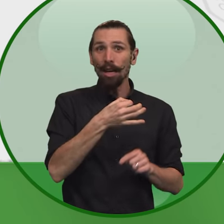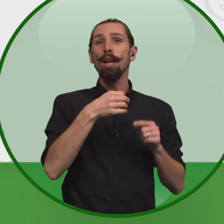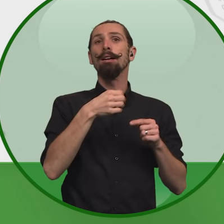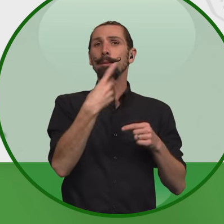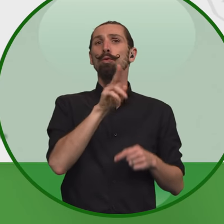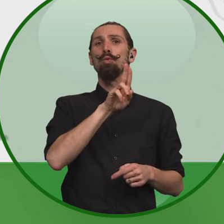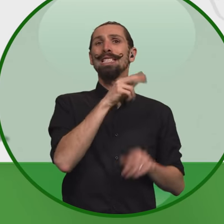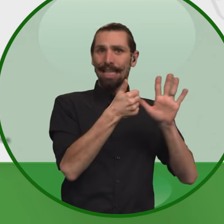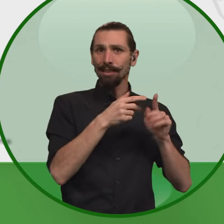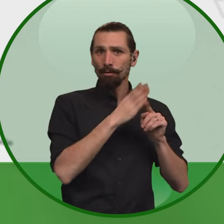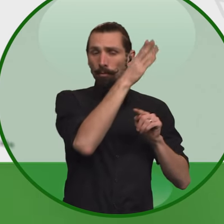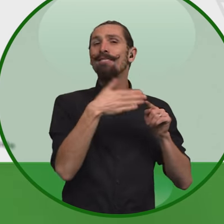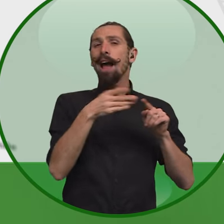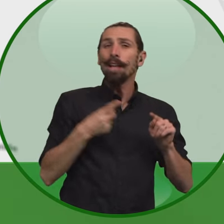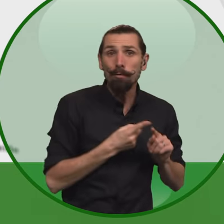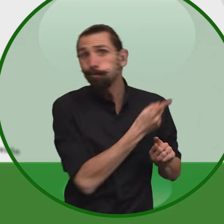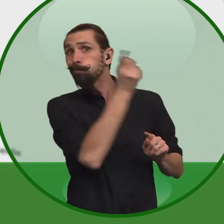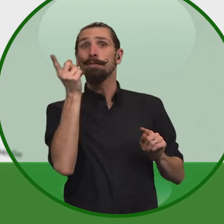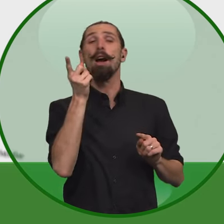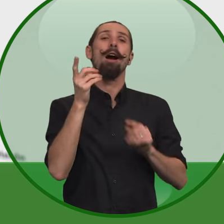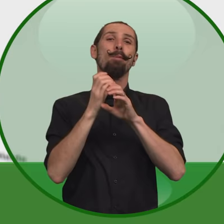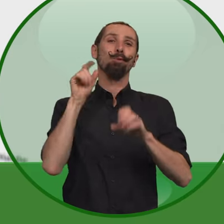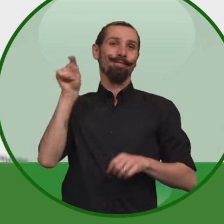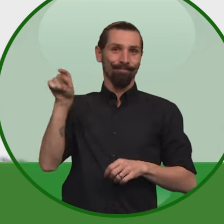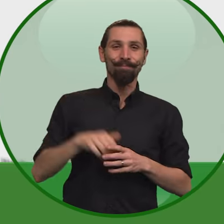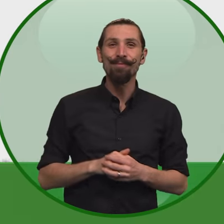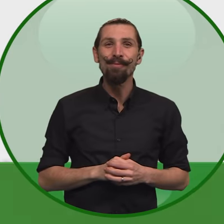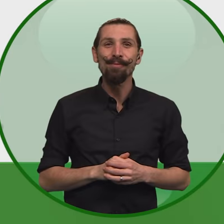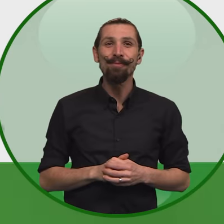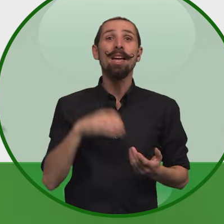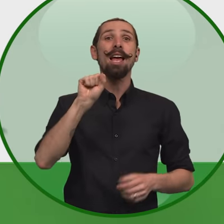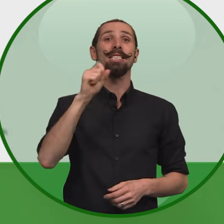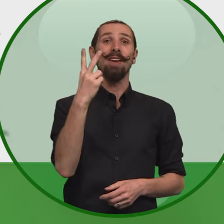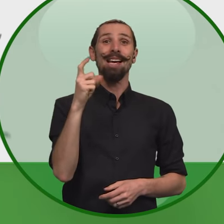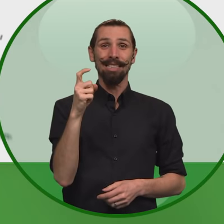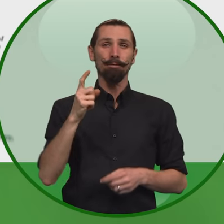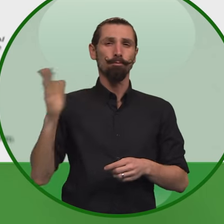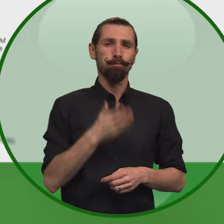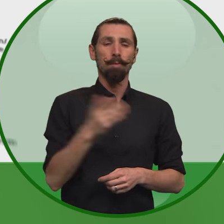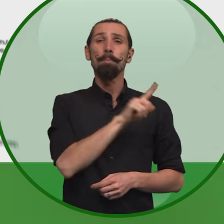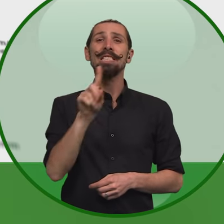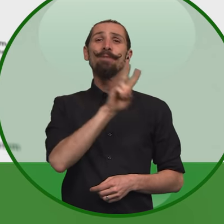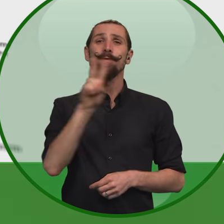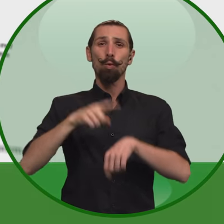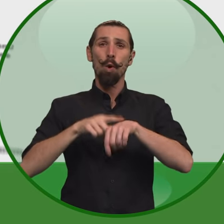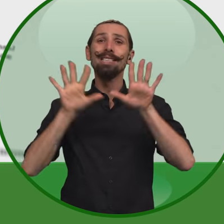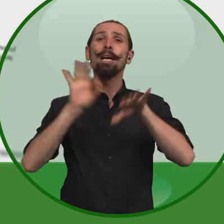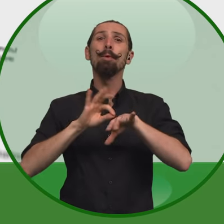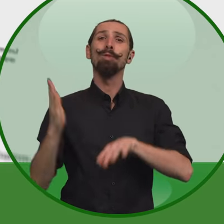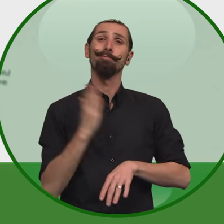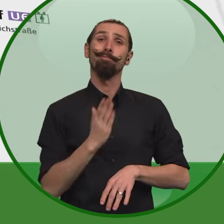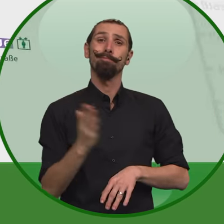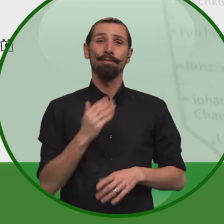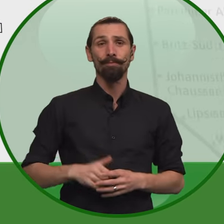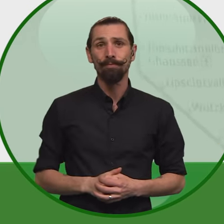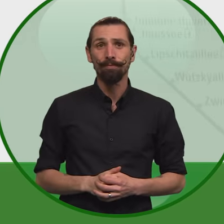nach Tempelhof-Friedrichstraße zum S-Bahnhof Priesterweg. Der S2X fährt täglich bis 22 Uhr, überwiegend alle 10